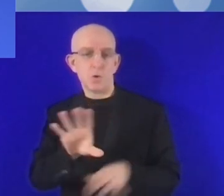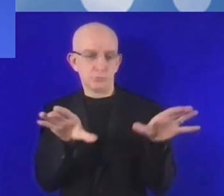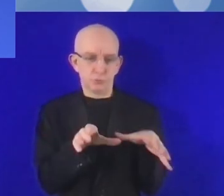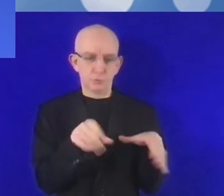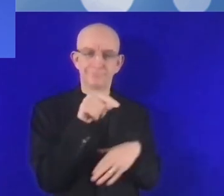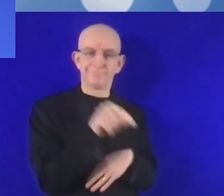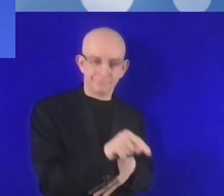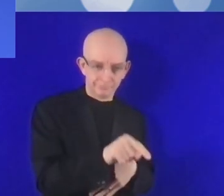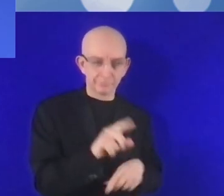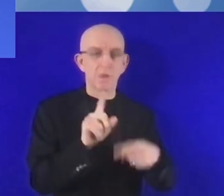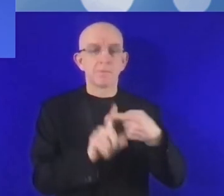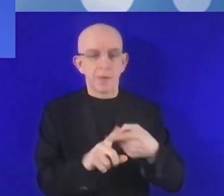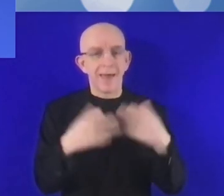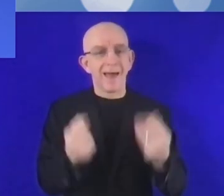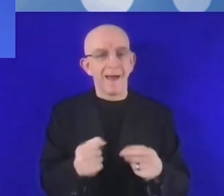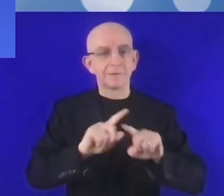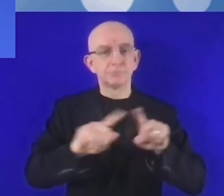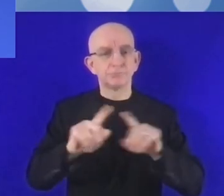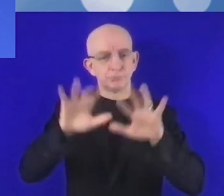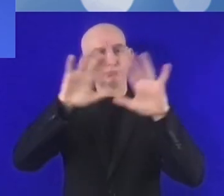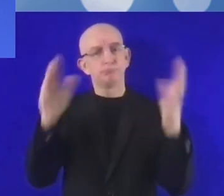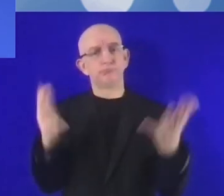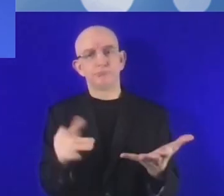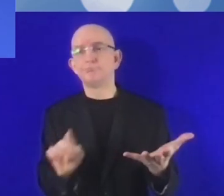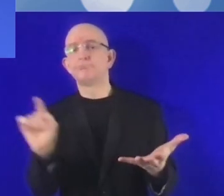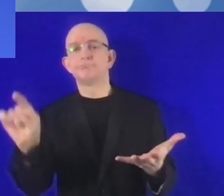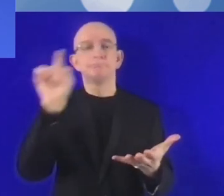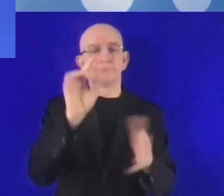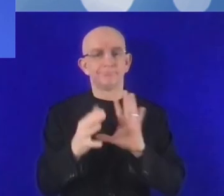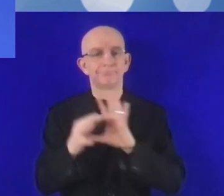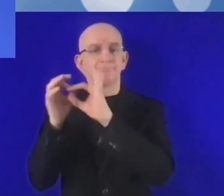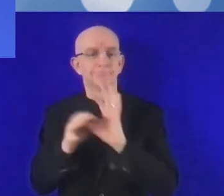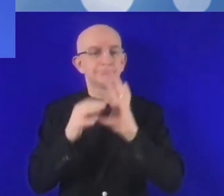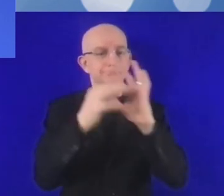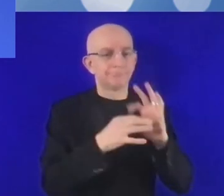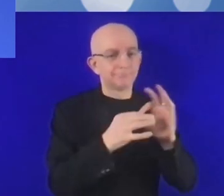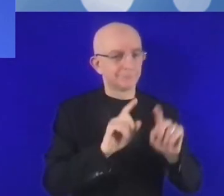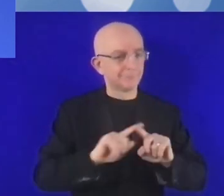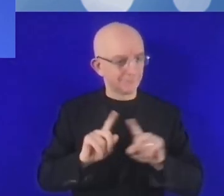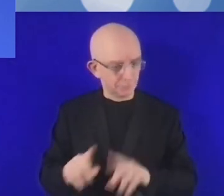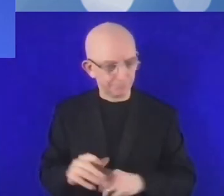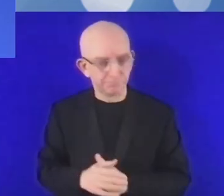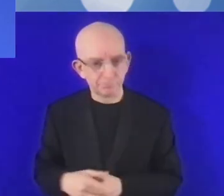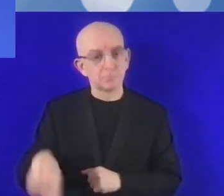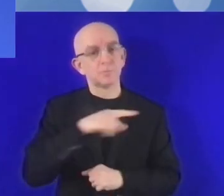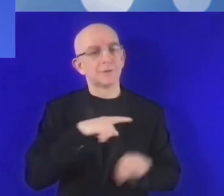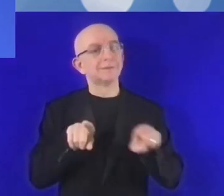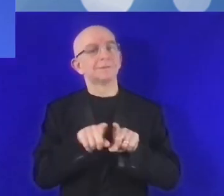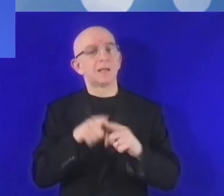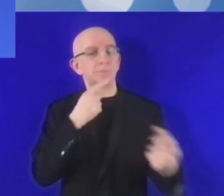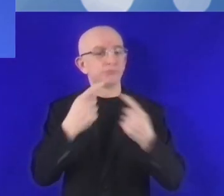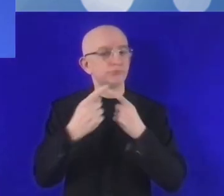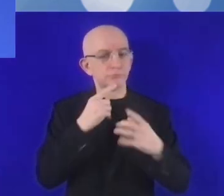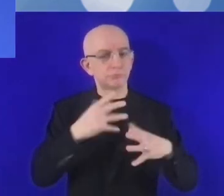система трех морей и так далее. И также мы провели очень много разговоров об инвестициях,